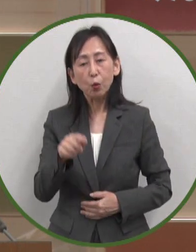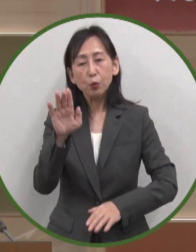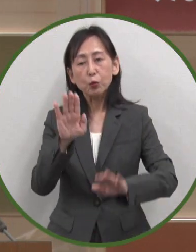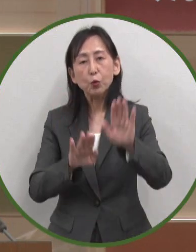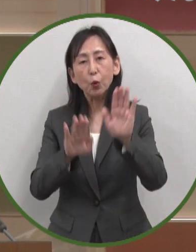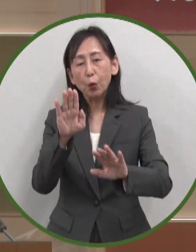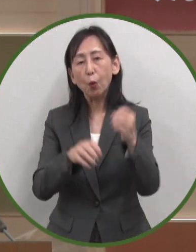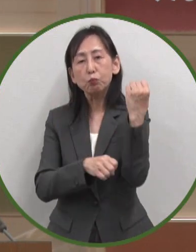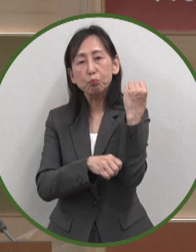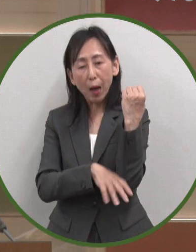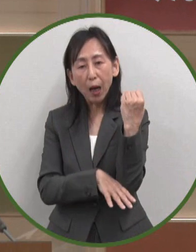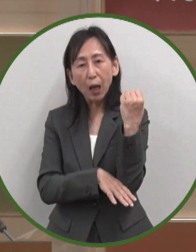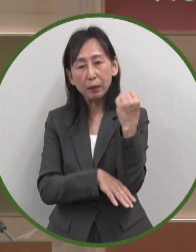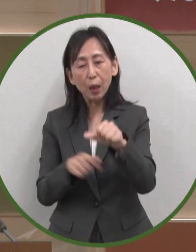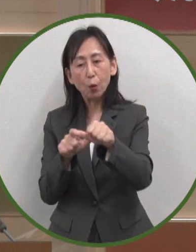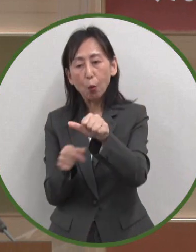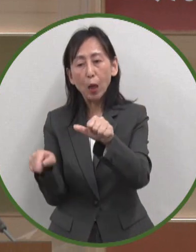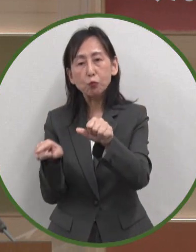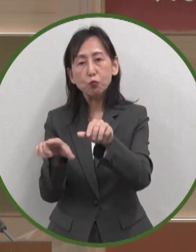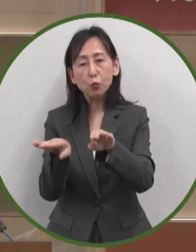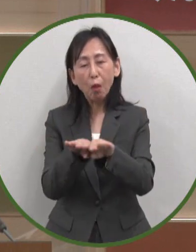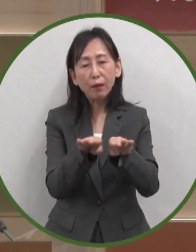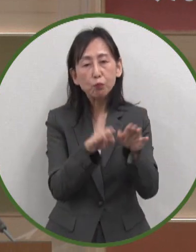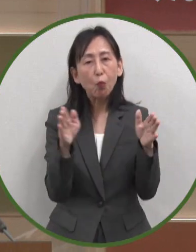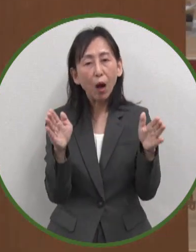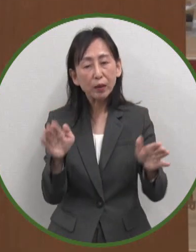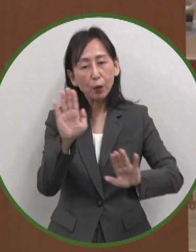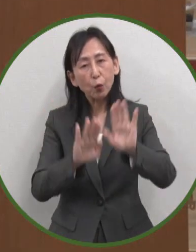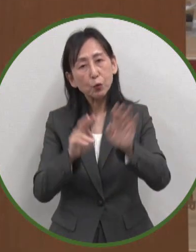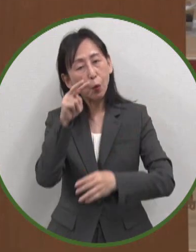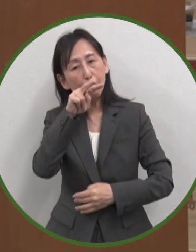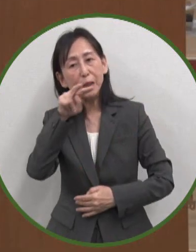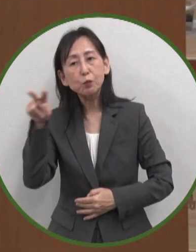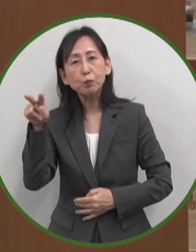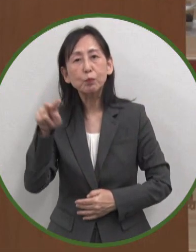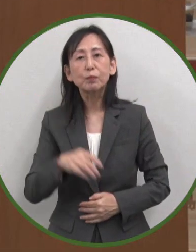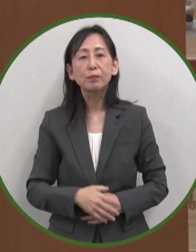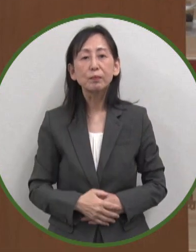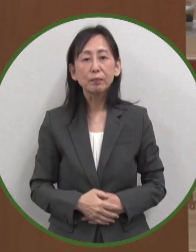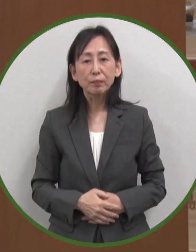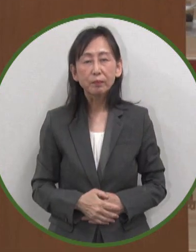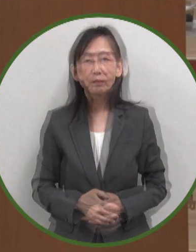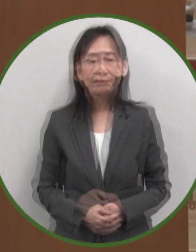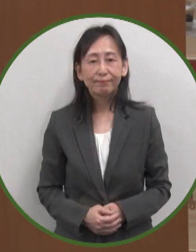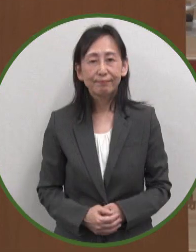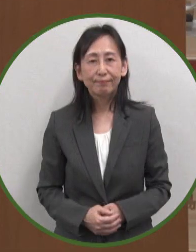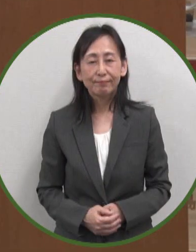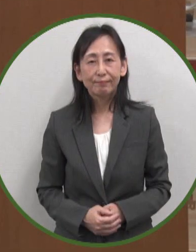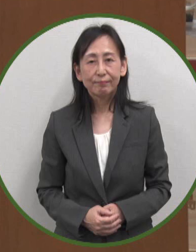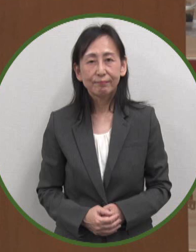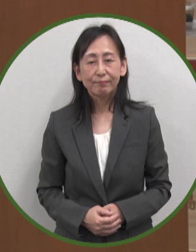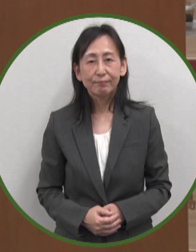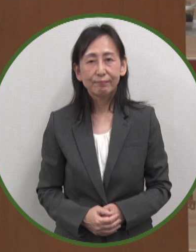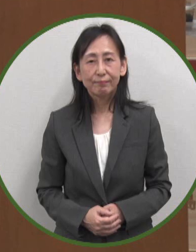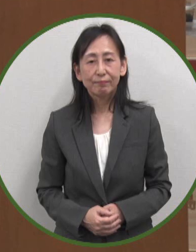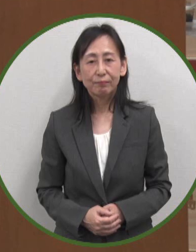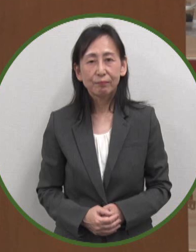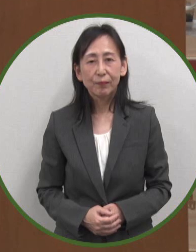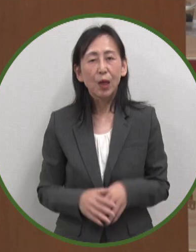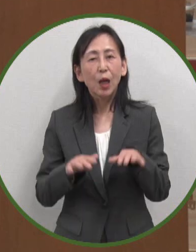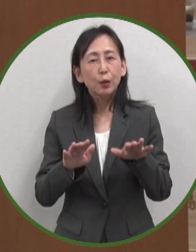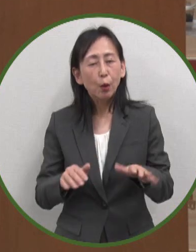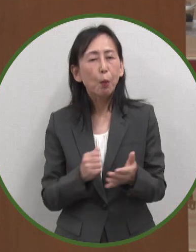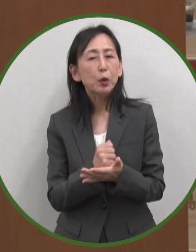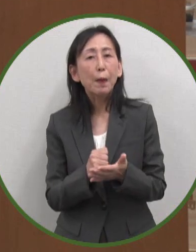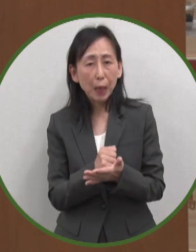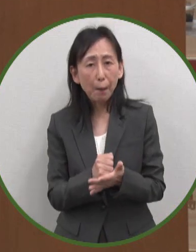て連休中の動きを見ていくということです。 ベースというのが念のためです。要はその多分今日もたま